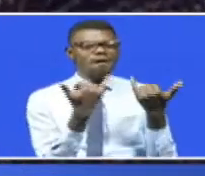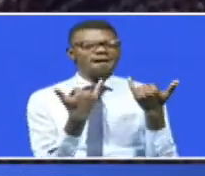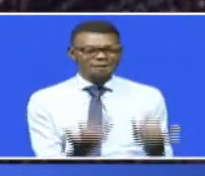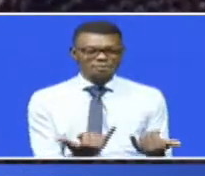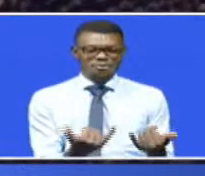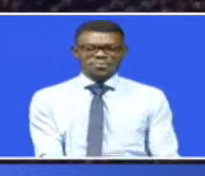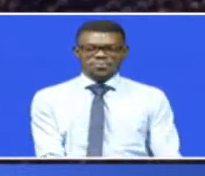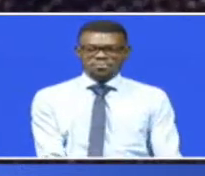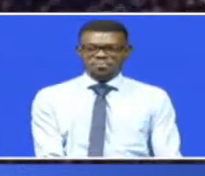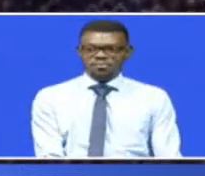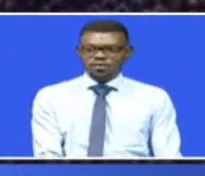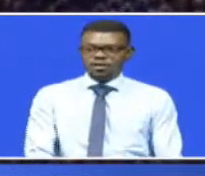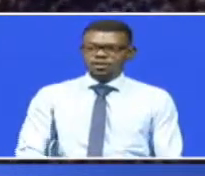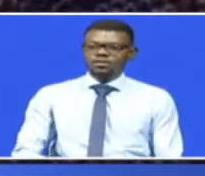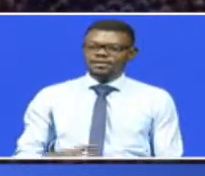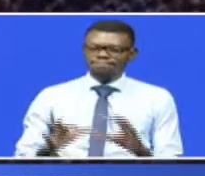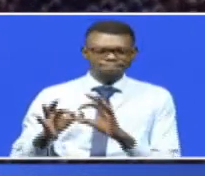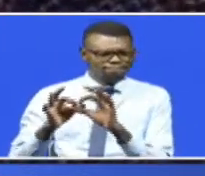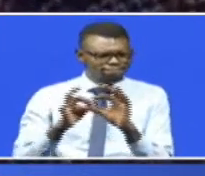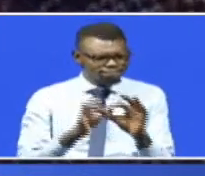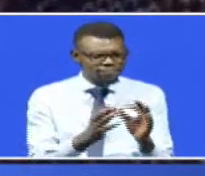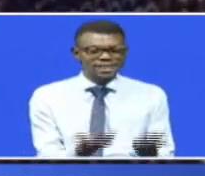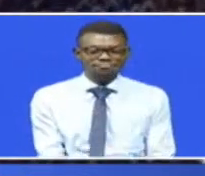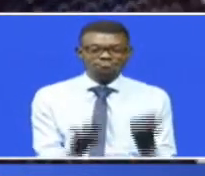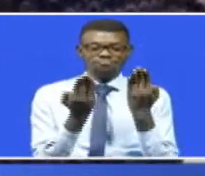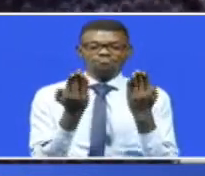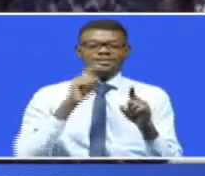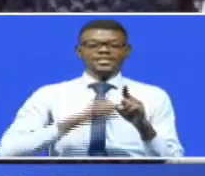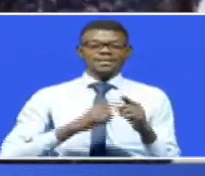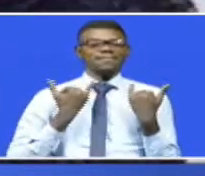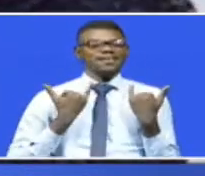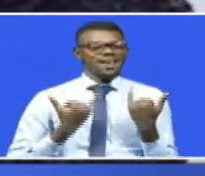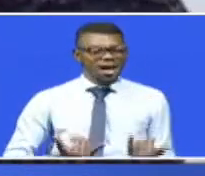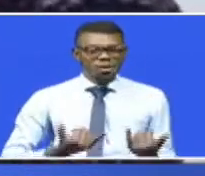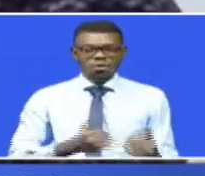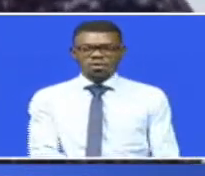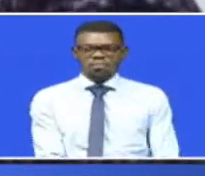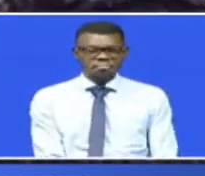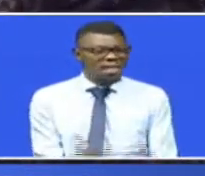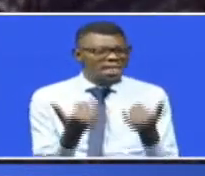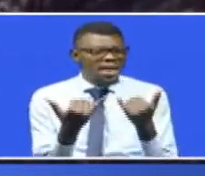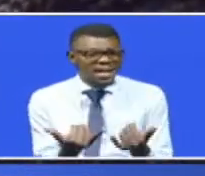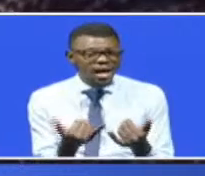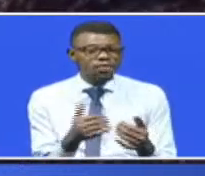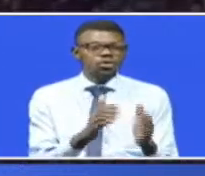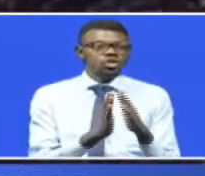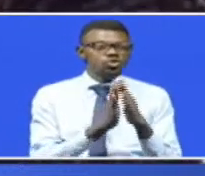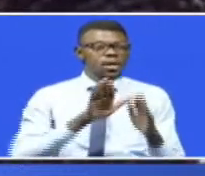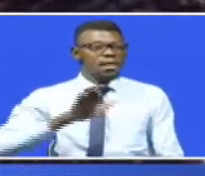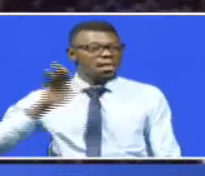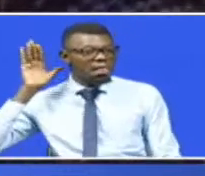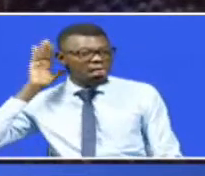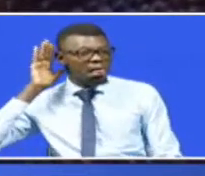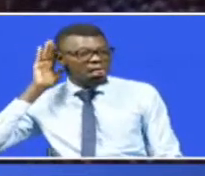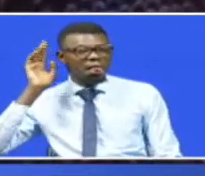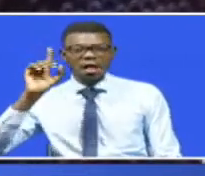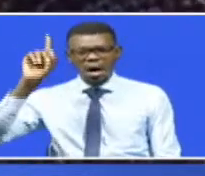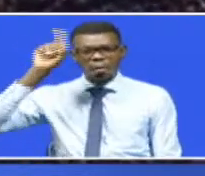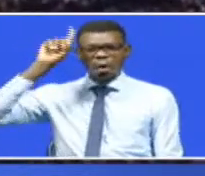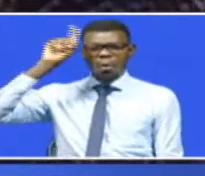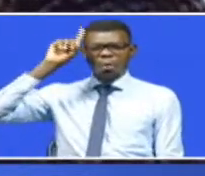huu. Kujenga umoja ni wakati huu. Si wakati wa kusikiliza maneno yanotoka